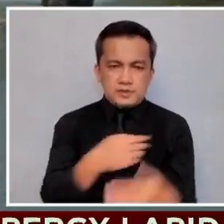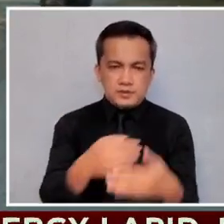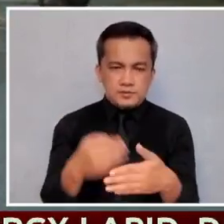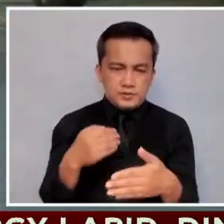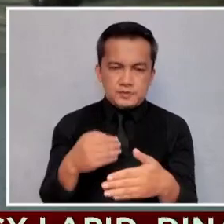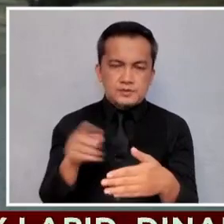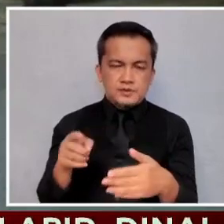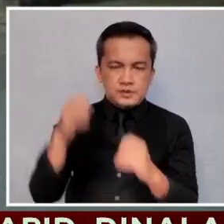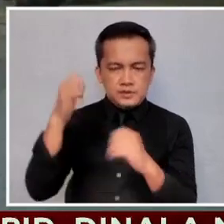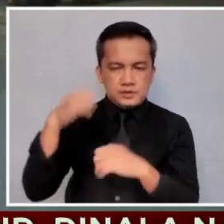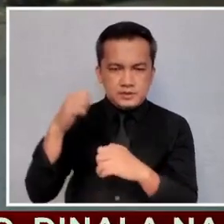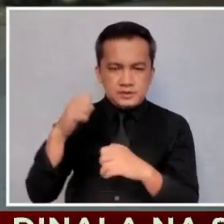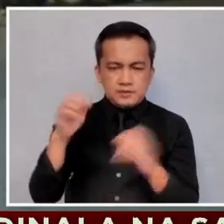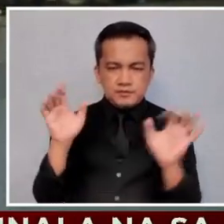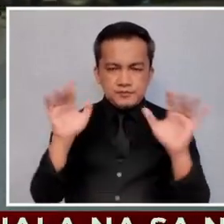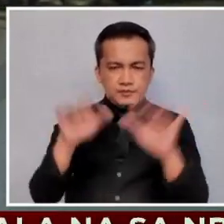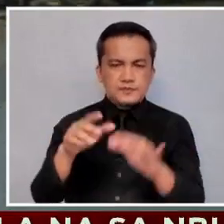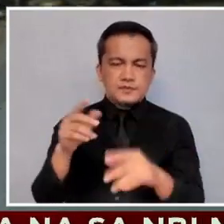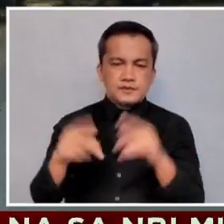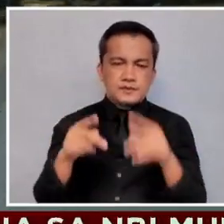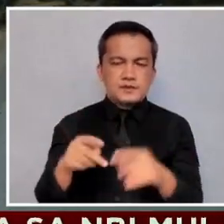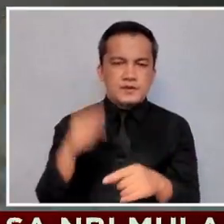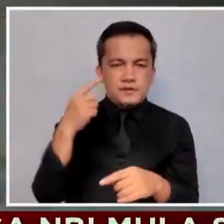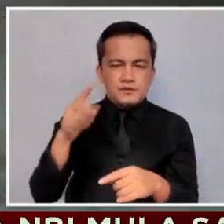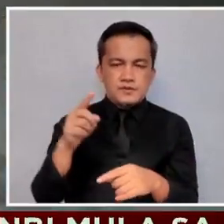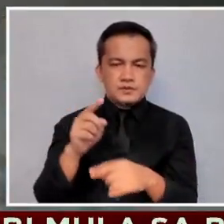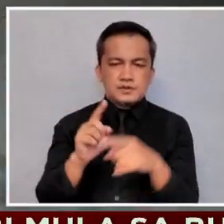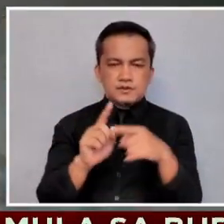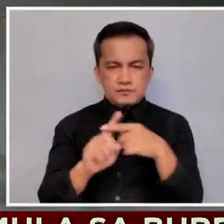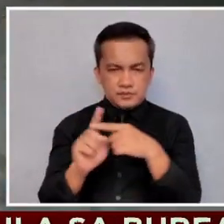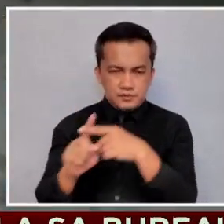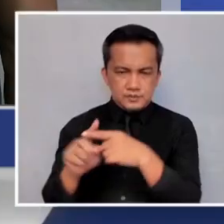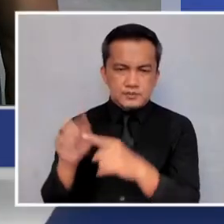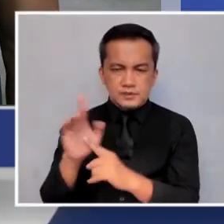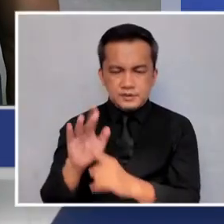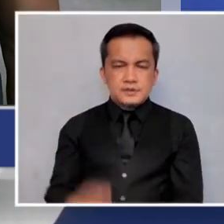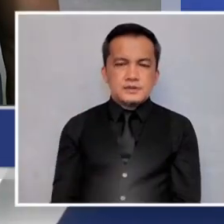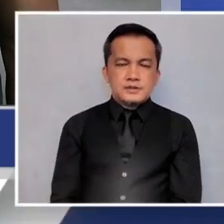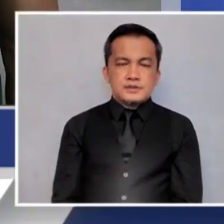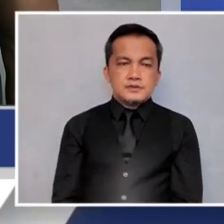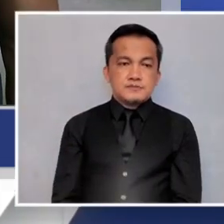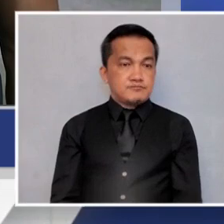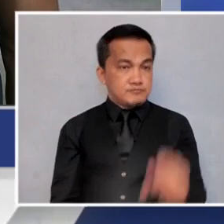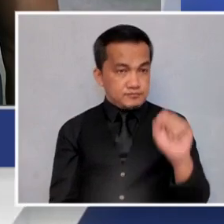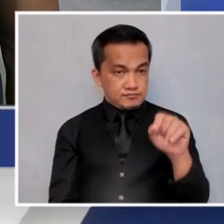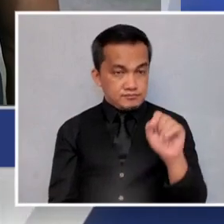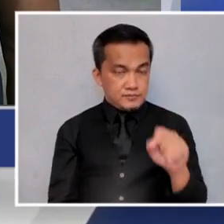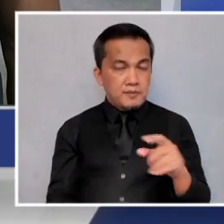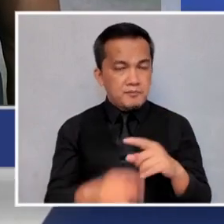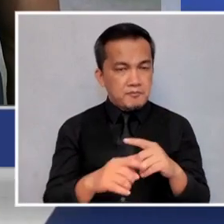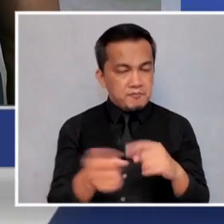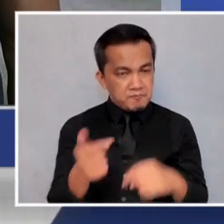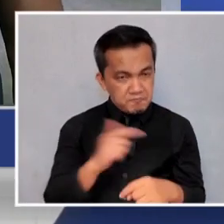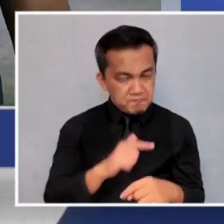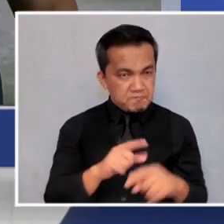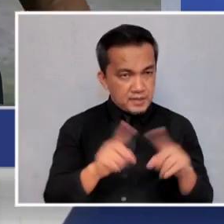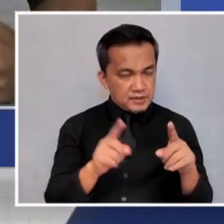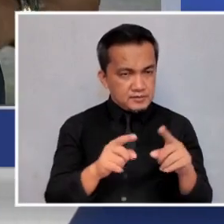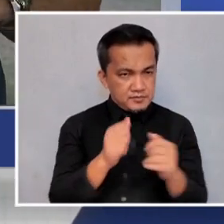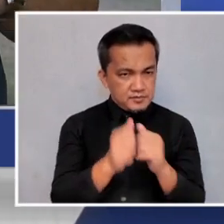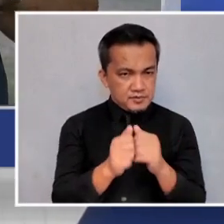yung inaasahang pagdagsa ng mga tao para sa undas, Karen. Oo, pero Michael, nangangahulugan ba nakihingan pa